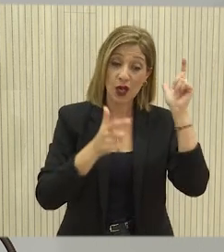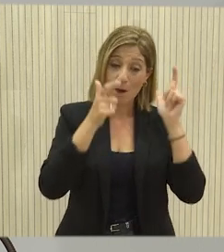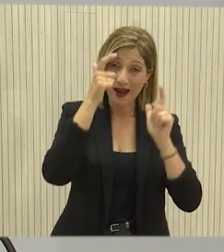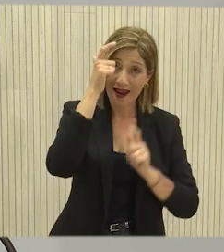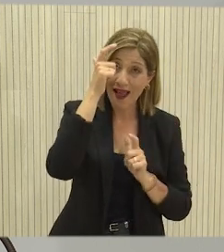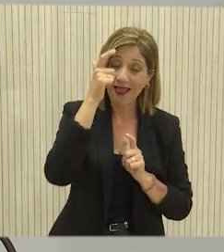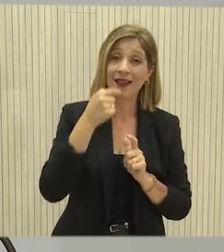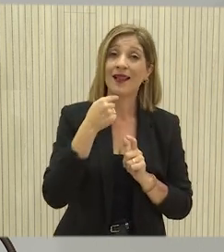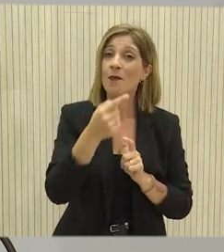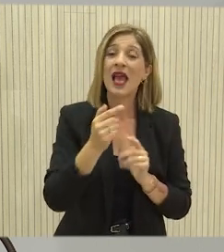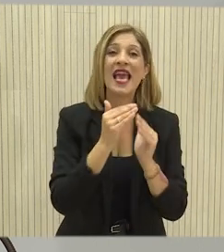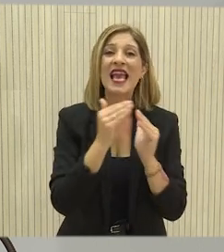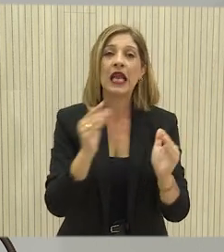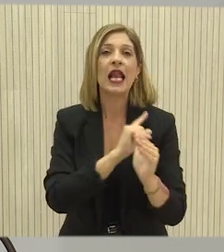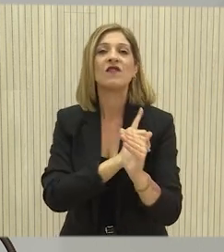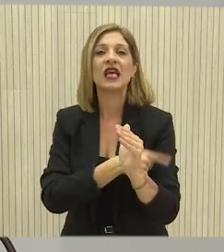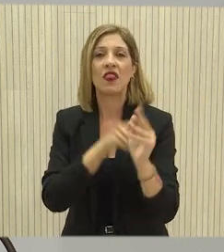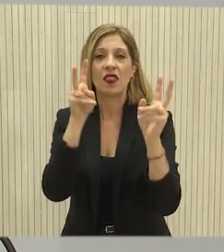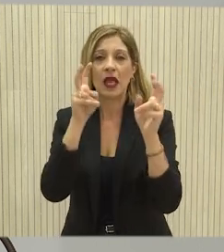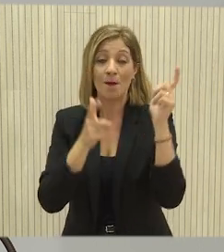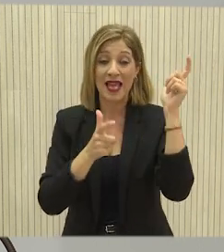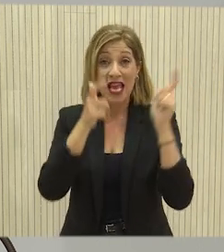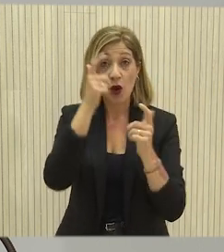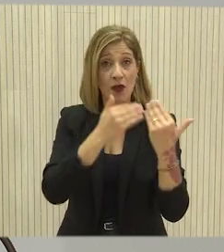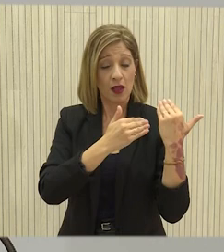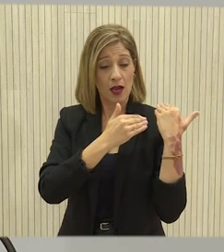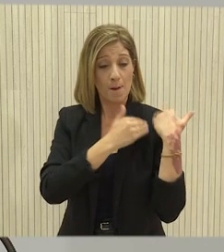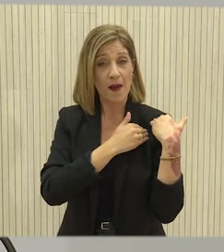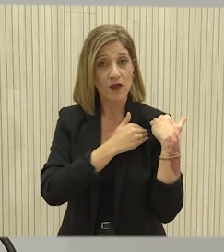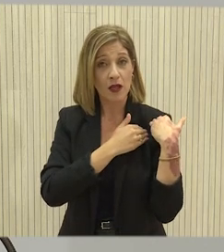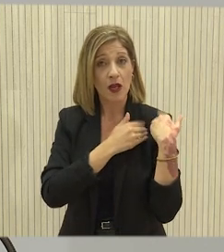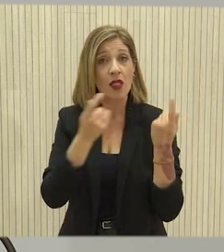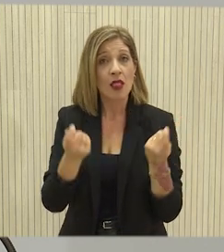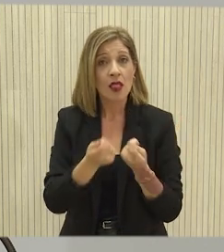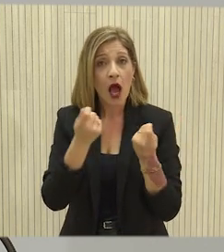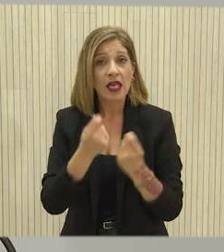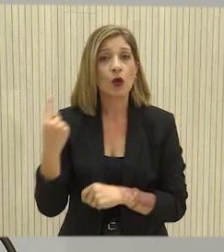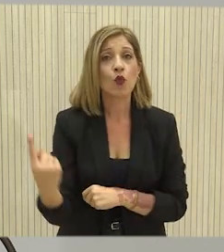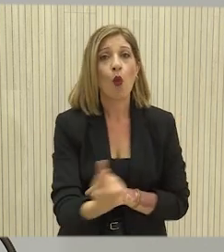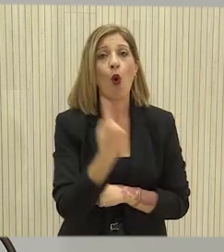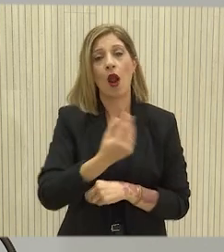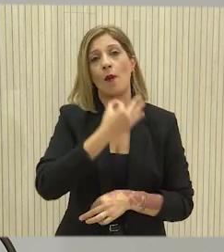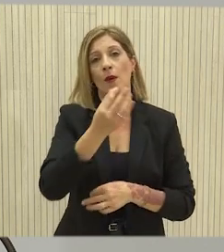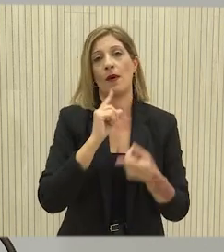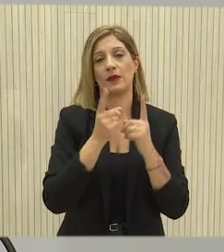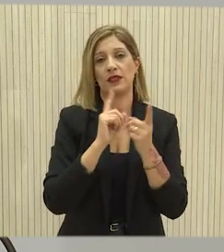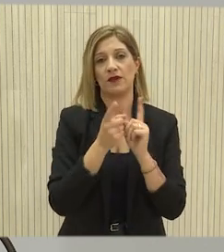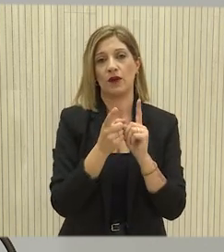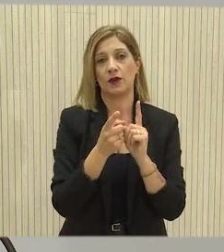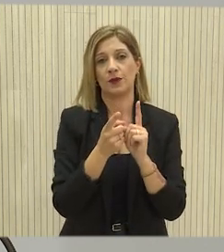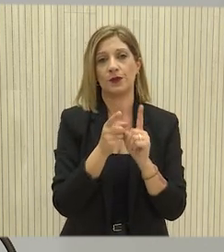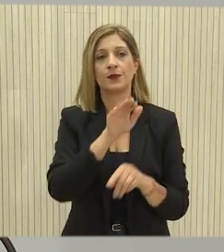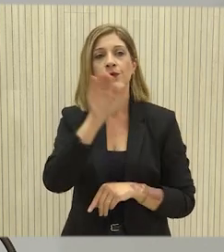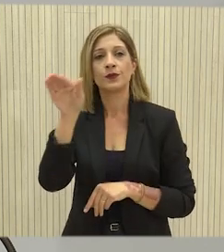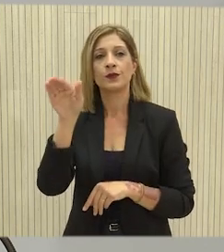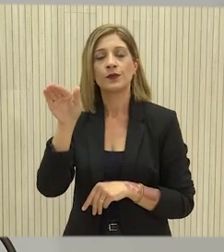η ειρηνευτική δύναμη είναι υπεύθυνη να διασφαλίσει ότι θα εκπληρωθούν το σύνολο των προνοιών της συναντήληψης. Κύριε